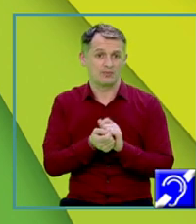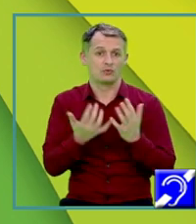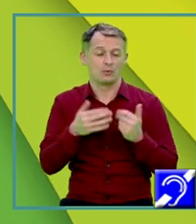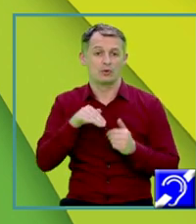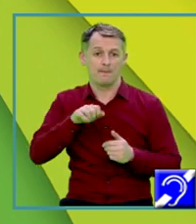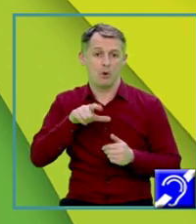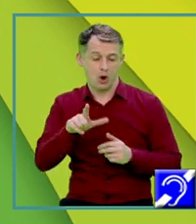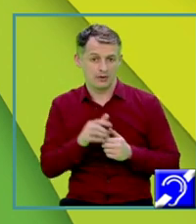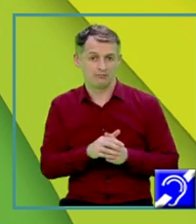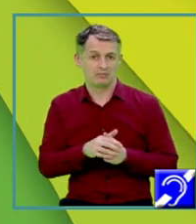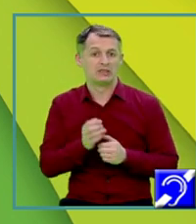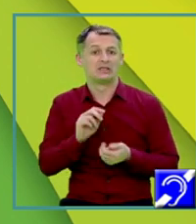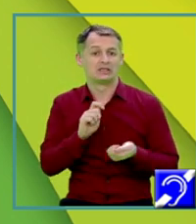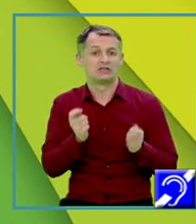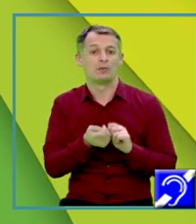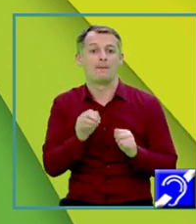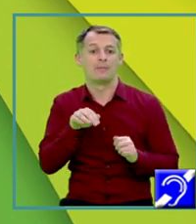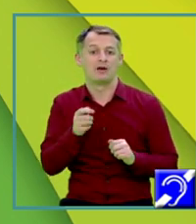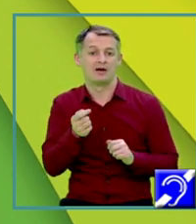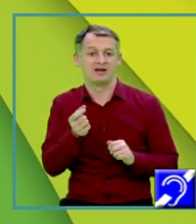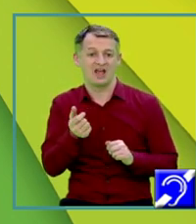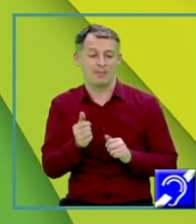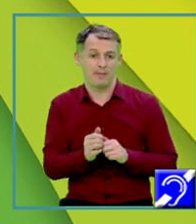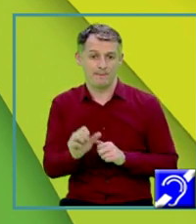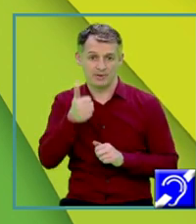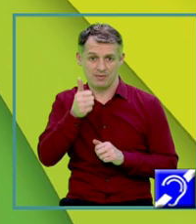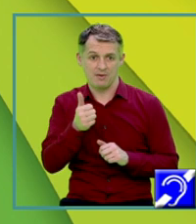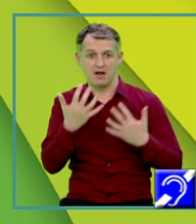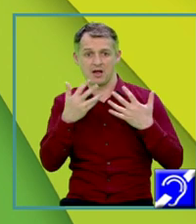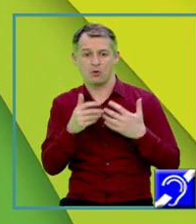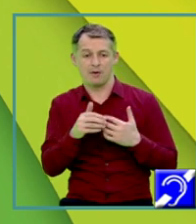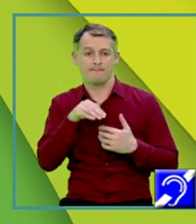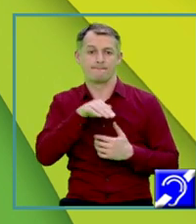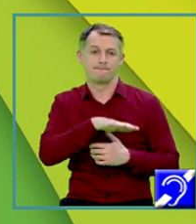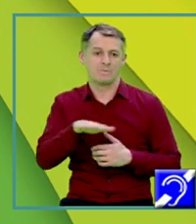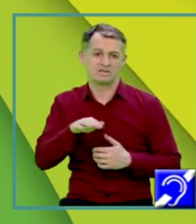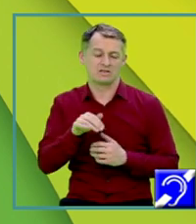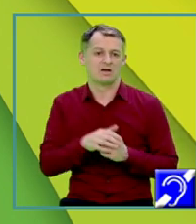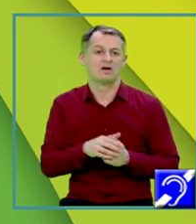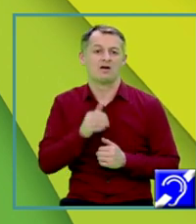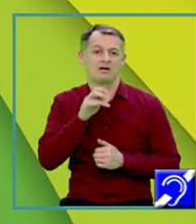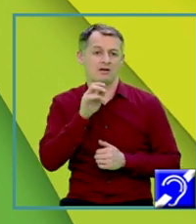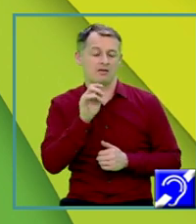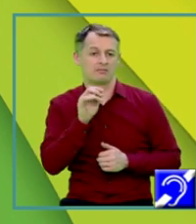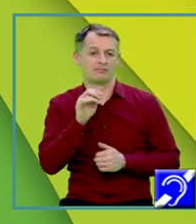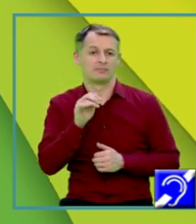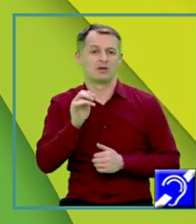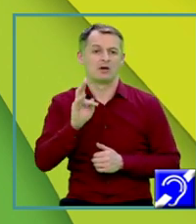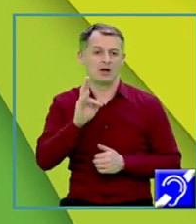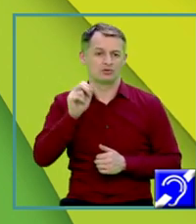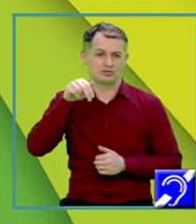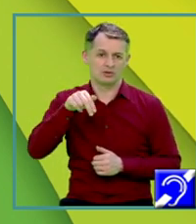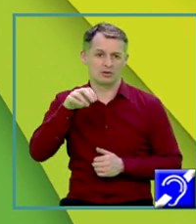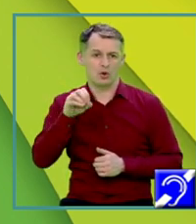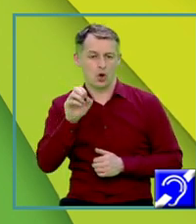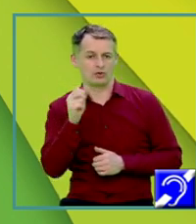azotic în grame. Cum? Prima dată calculăm masa molară a acidului azotic, obținem 63 de